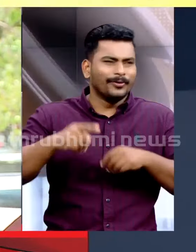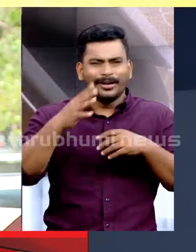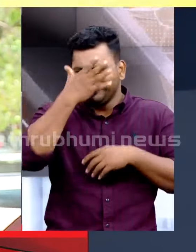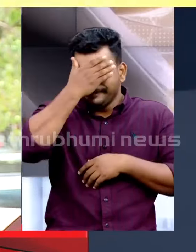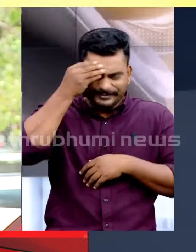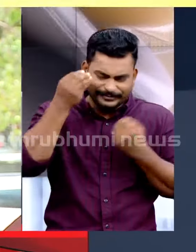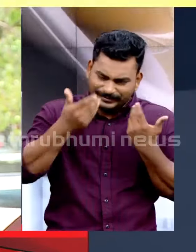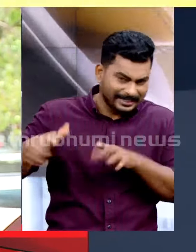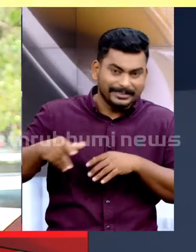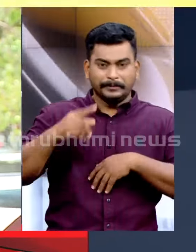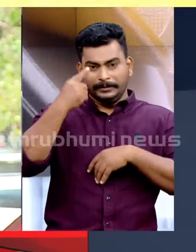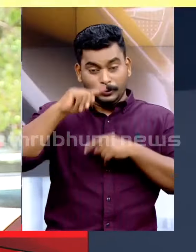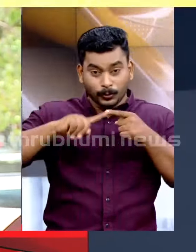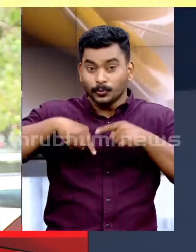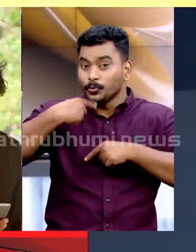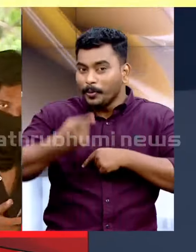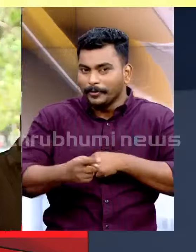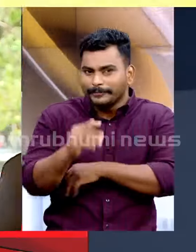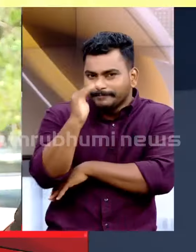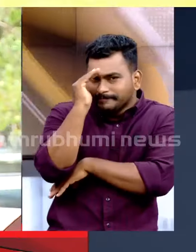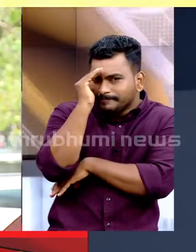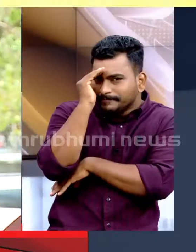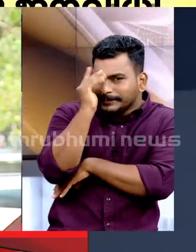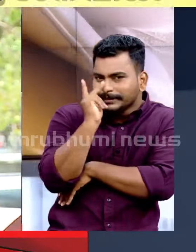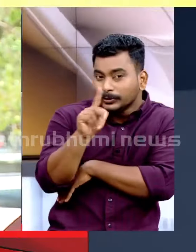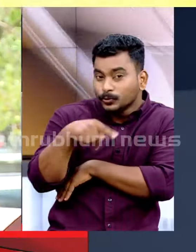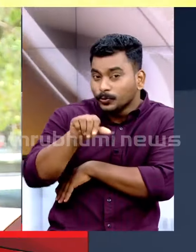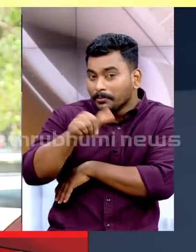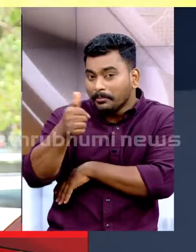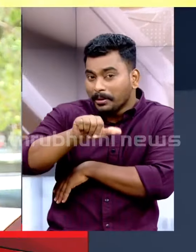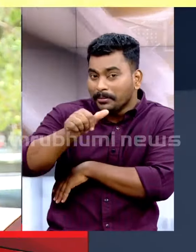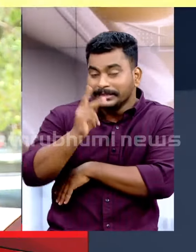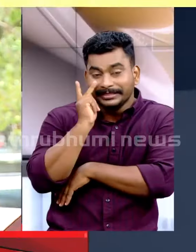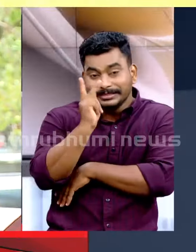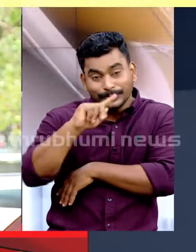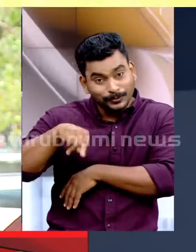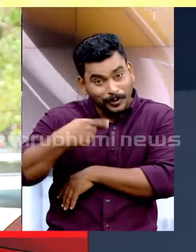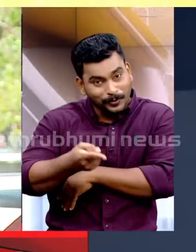ജനവിധിക്കായി കണ്ണും കാതും കൂർപ്പിക്കാം ഡൽഹിയിൽ നിന്ന് ഷിജു പട്ടുവനൊപ്പം അനൂപ് ദാസ് മാതൃഭൂമി ന്യൂസ്